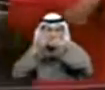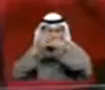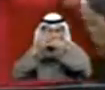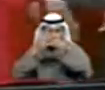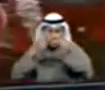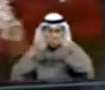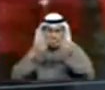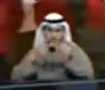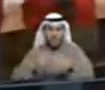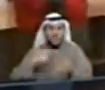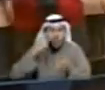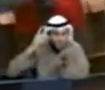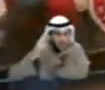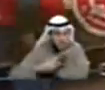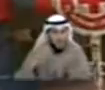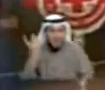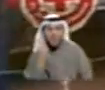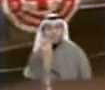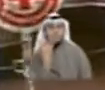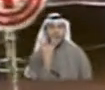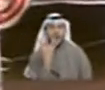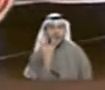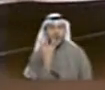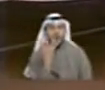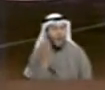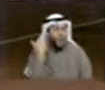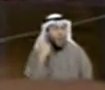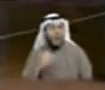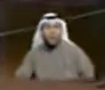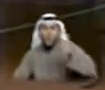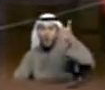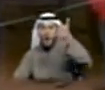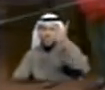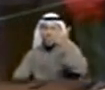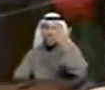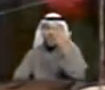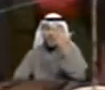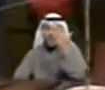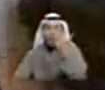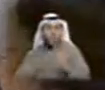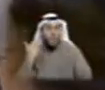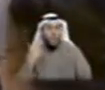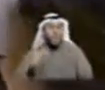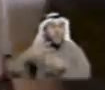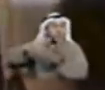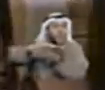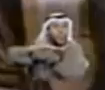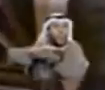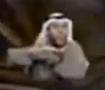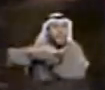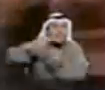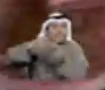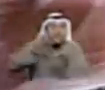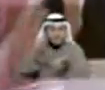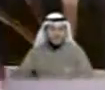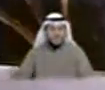مؤتمر المانحين هو الرابع من نوعه، سبقته ثلاث مؤتمرات عقدت جميعها في الكويت، والتي أخذت